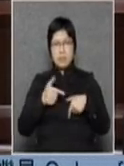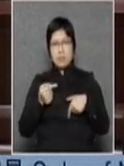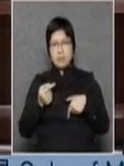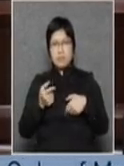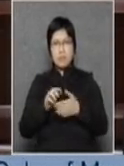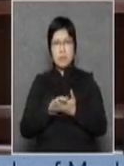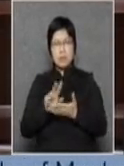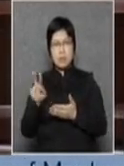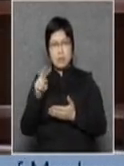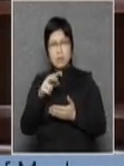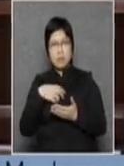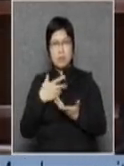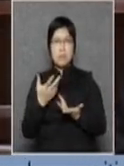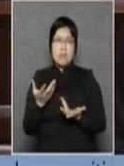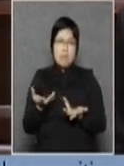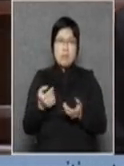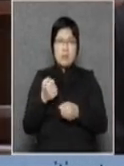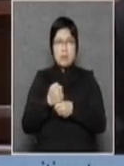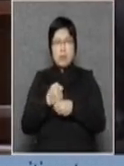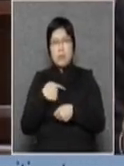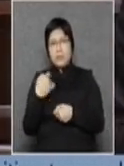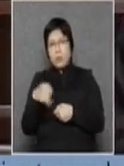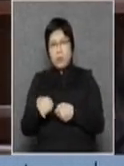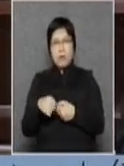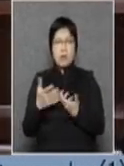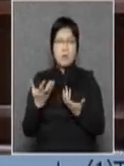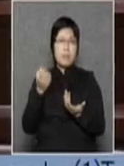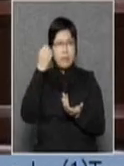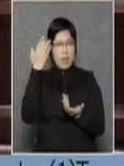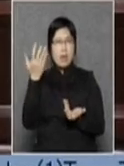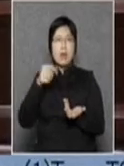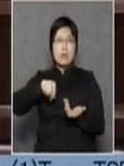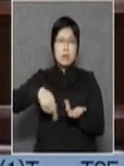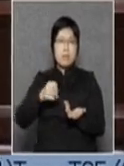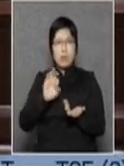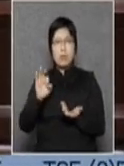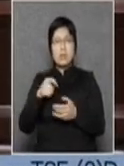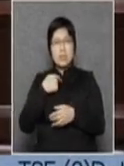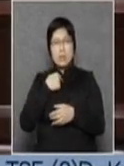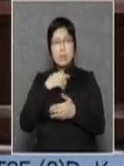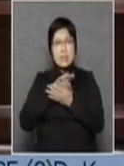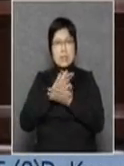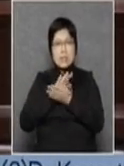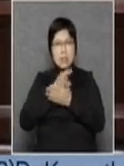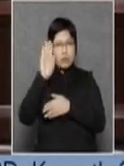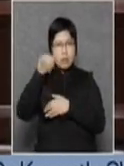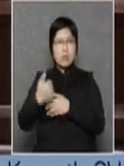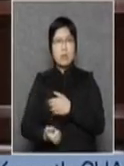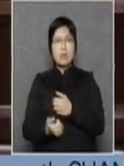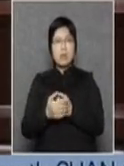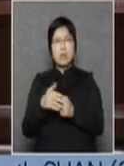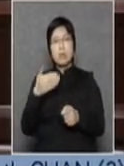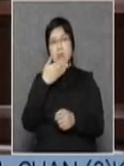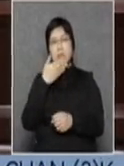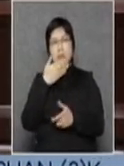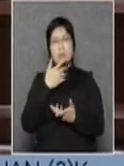話非不為也，實不能也，冇地呀嘛，咁要好多年之後先有嘅。後生仔唔